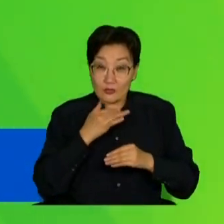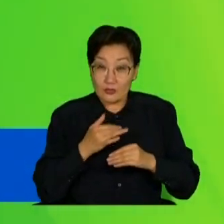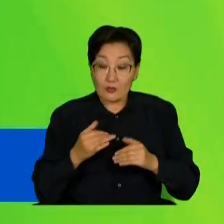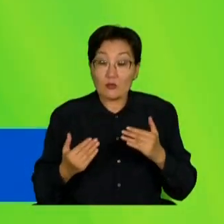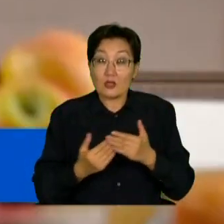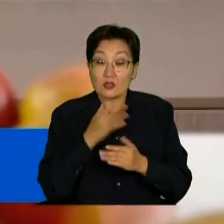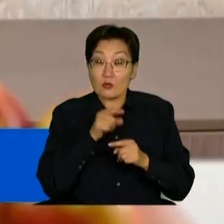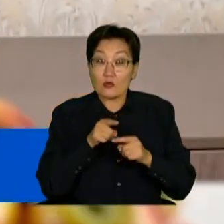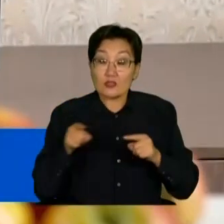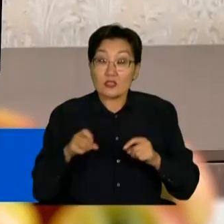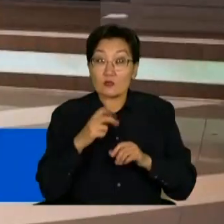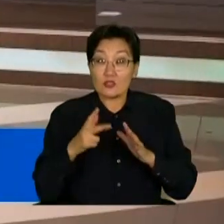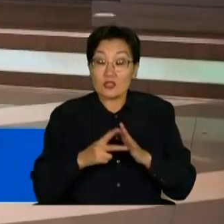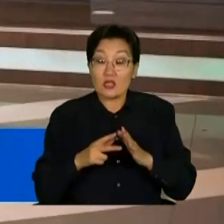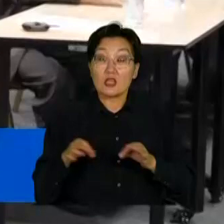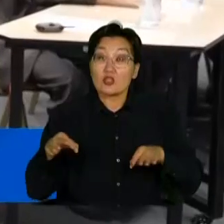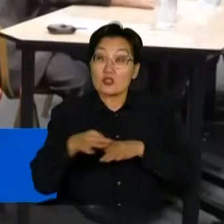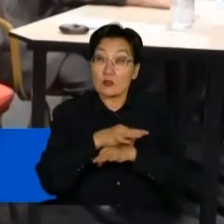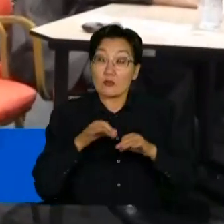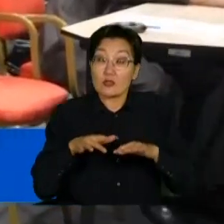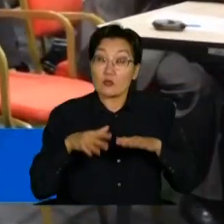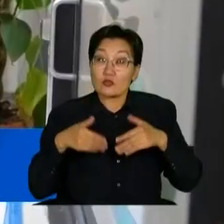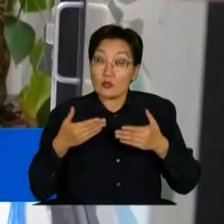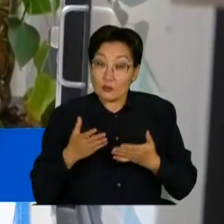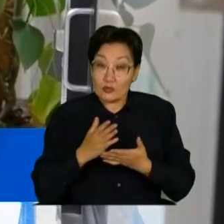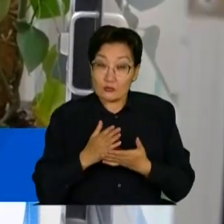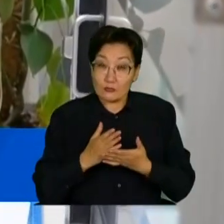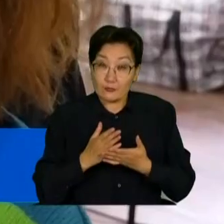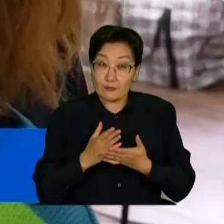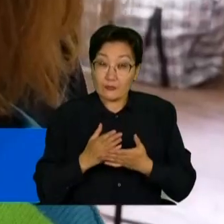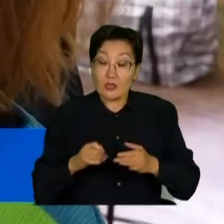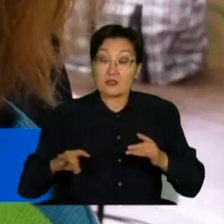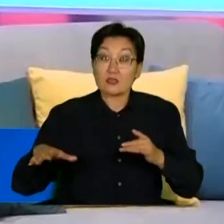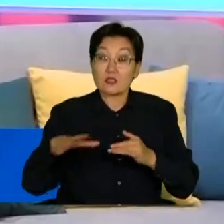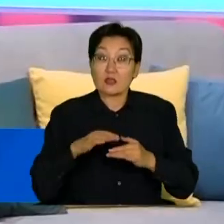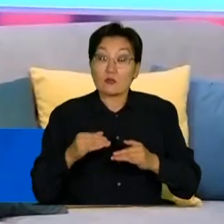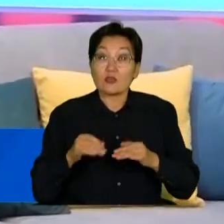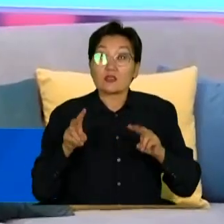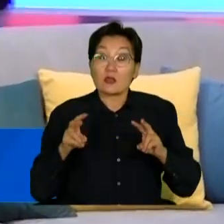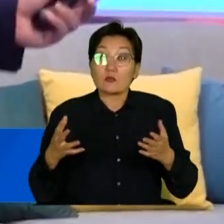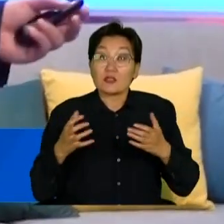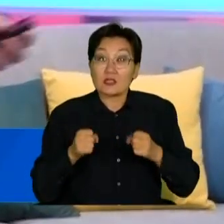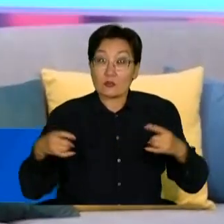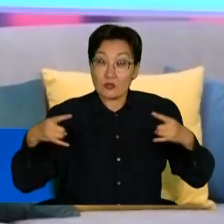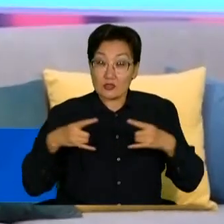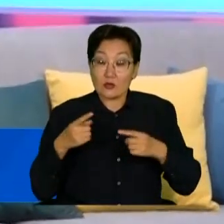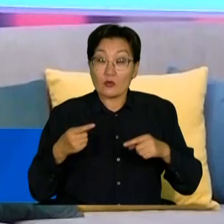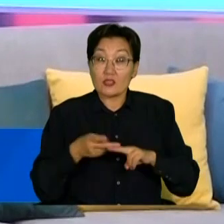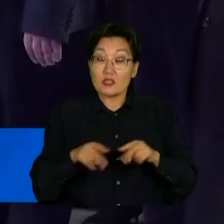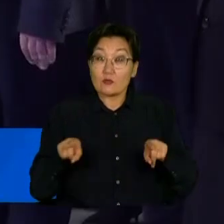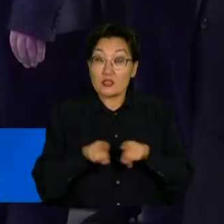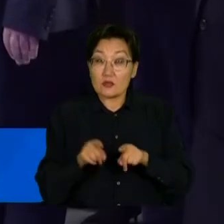жаңа маусымның өзінде 18 тележоба көпшіліктің назарына ұсынылып отыр. Республикалық мәртебеге ие болған телеарнаның осы